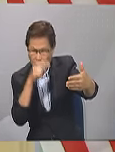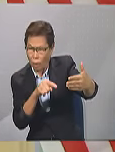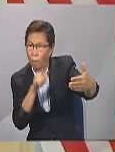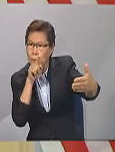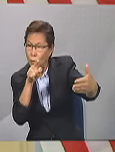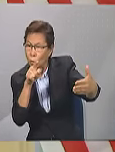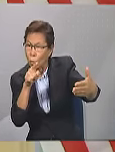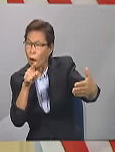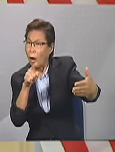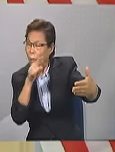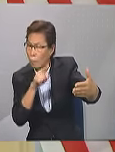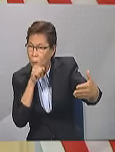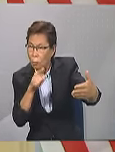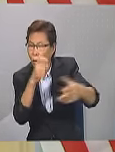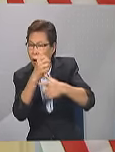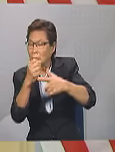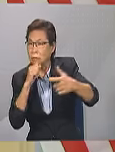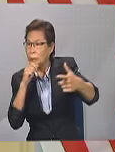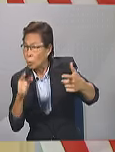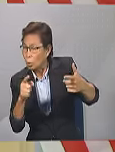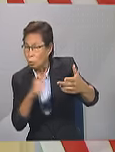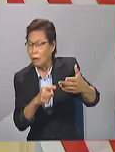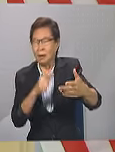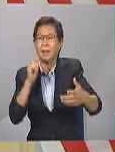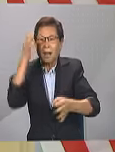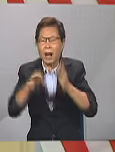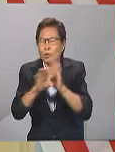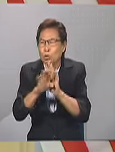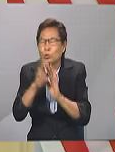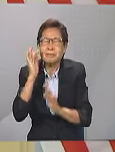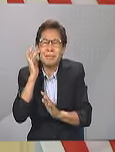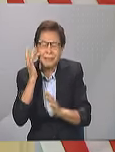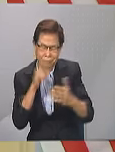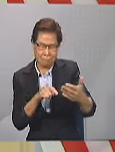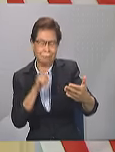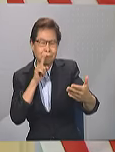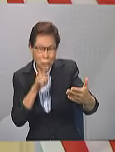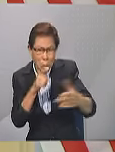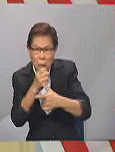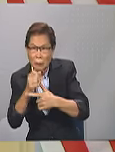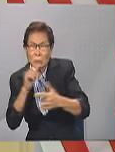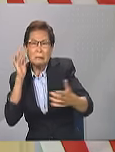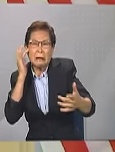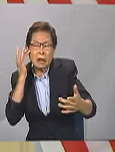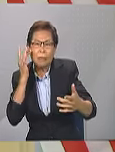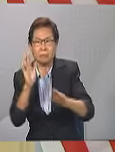jika tidak pasti jangan konflik karena tindakan